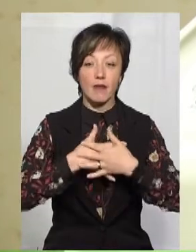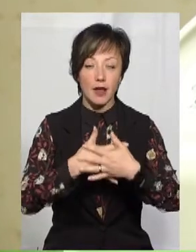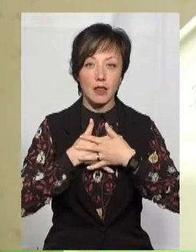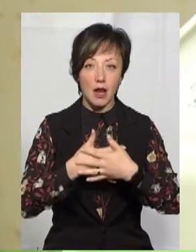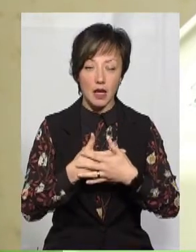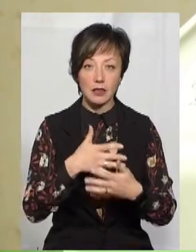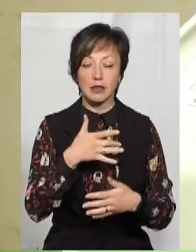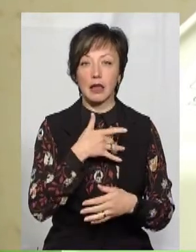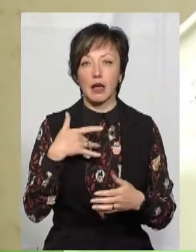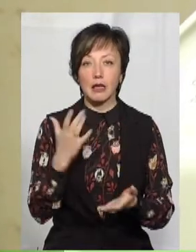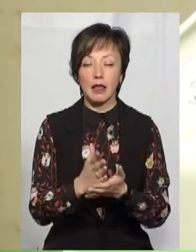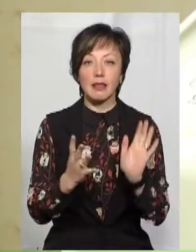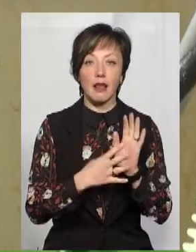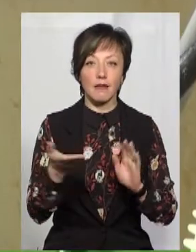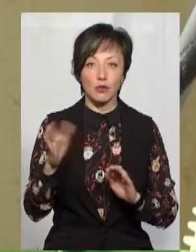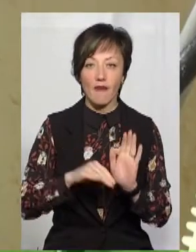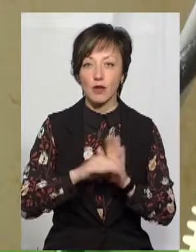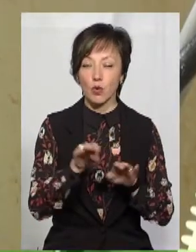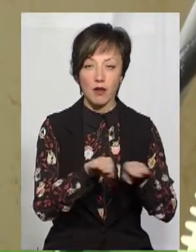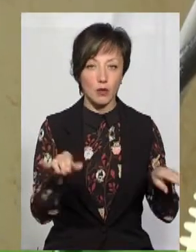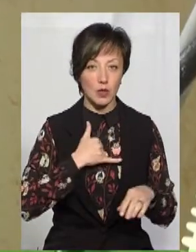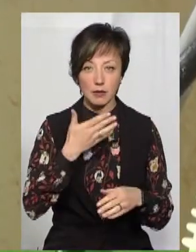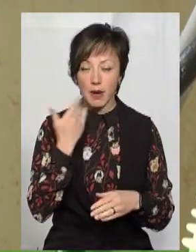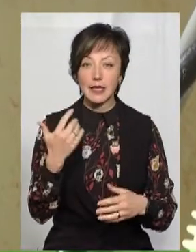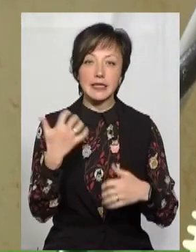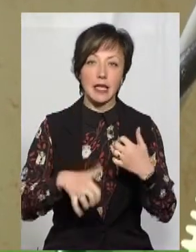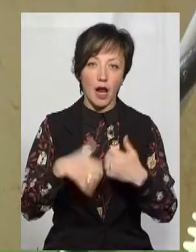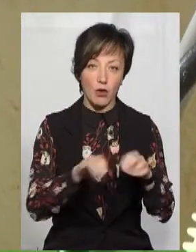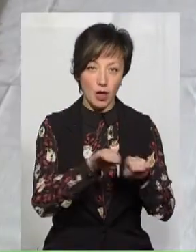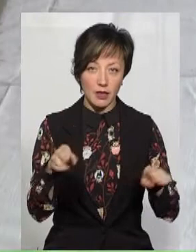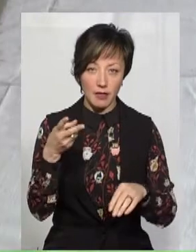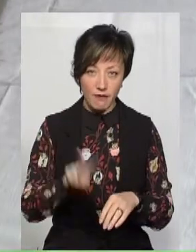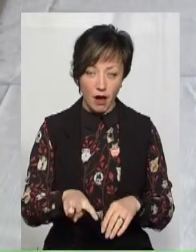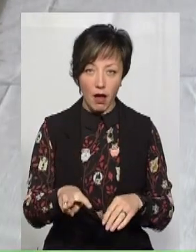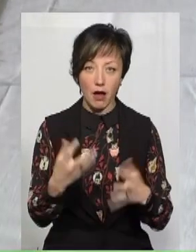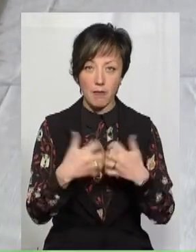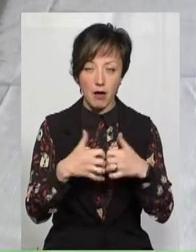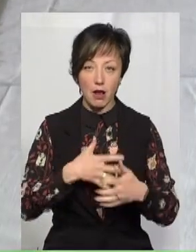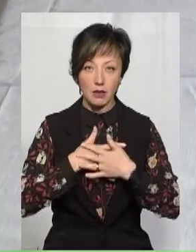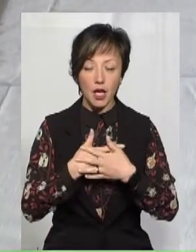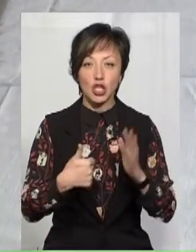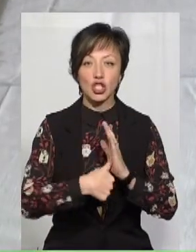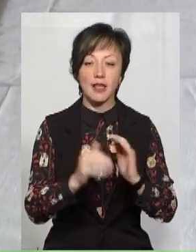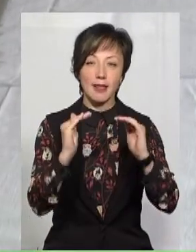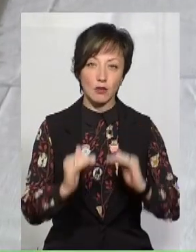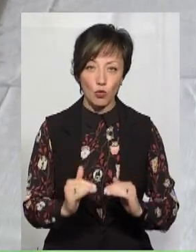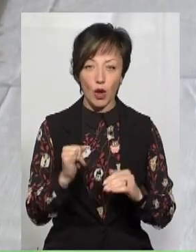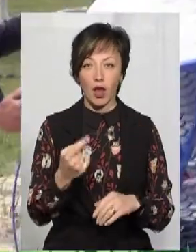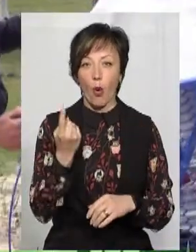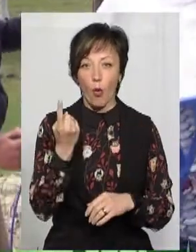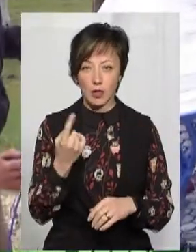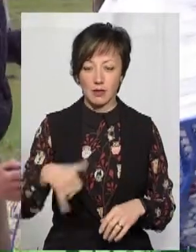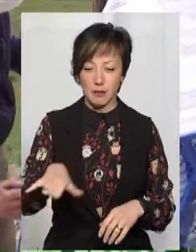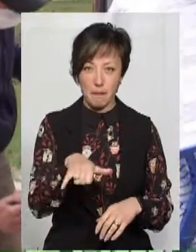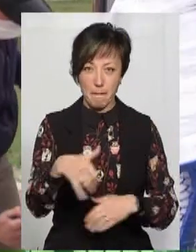сьогоднішній день є 9. Високого класу у нас немає апаратів, середнього класу 2, 6 низького класу і 1 портативний. Всі